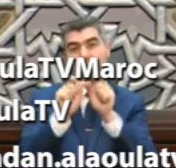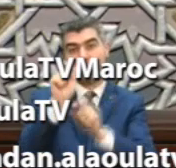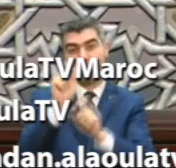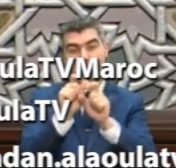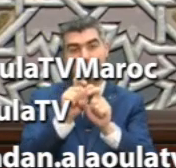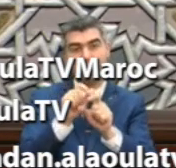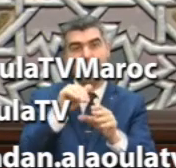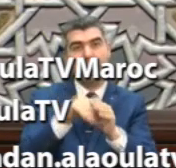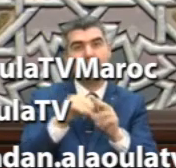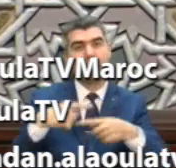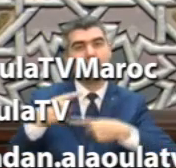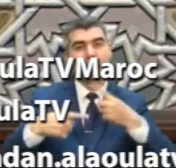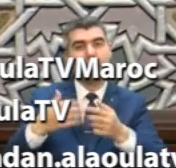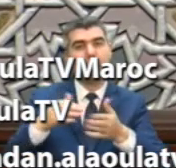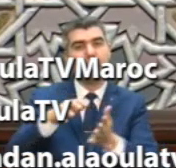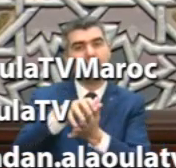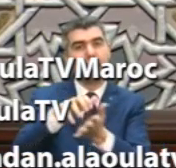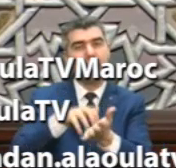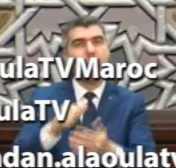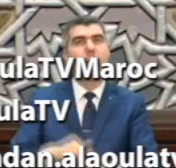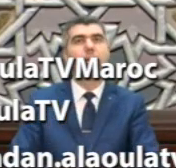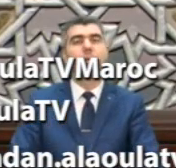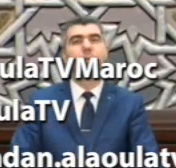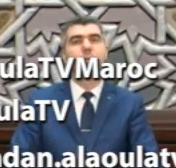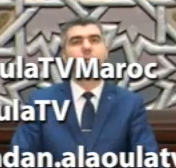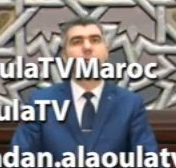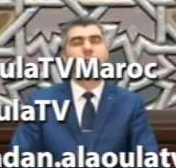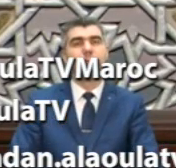فريق الأصالة والمعاصرة. تفضلوا السيد النائب.